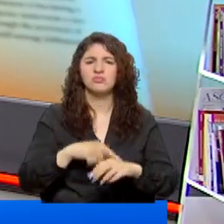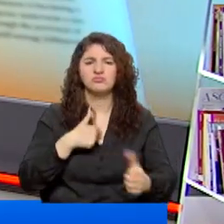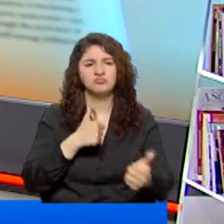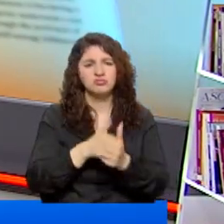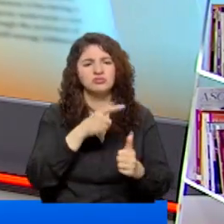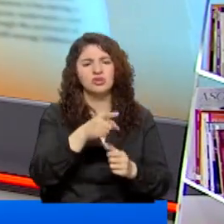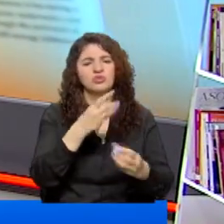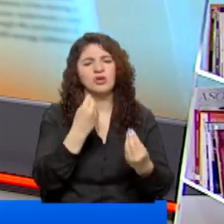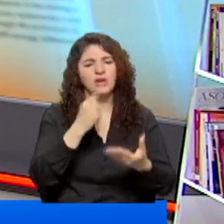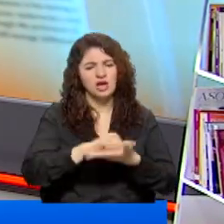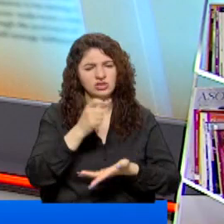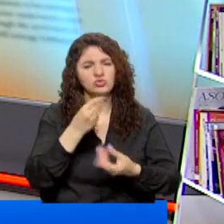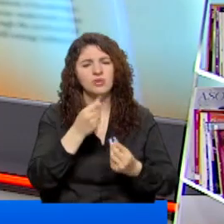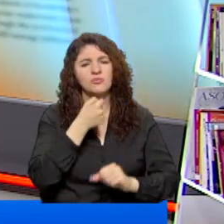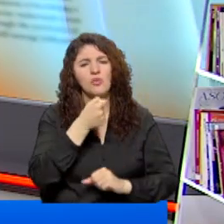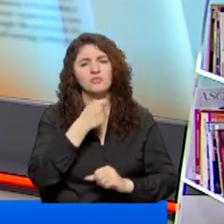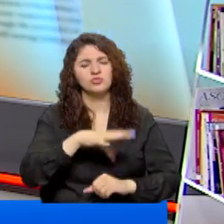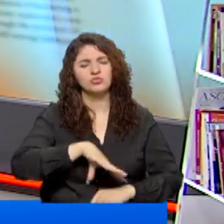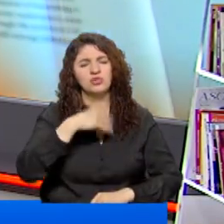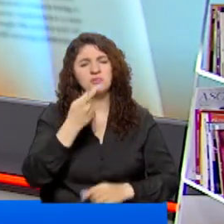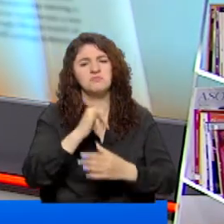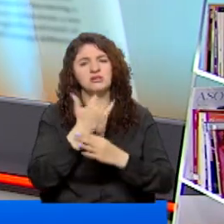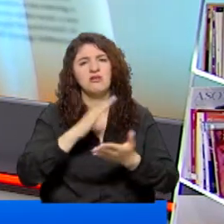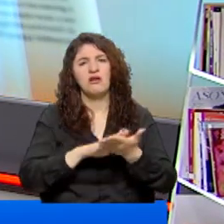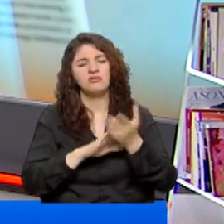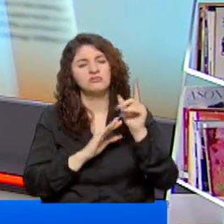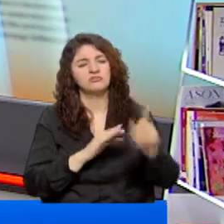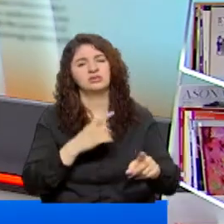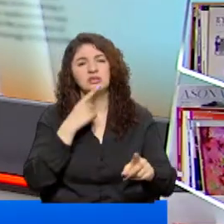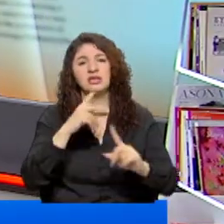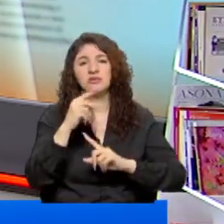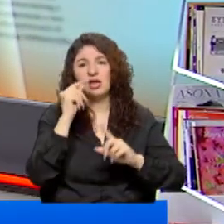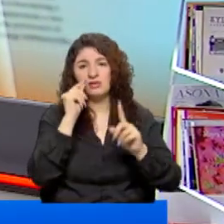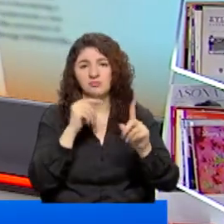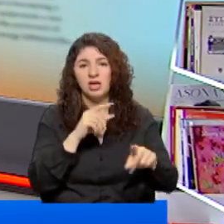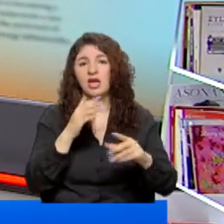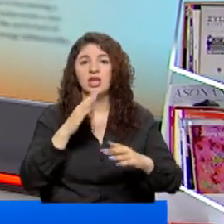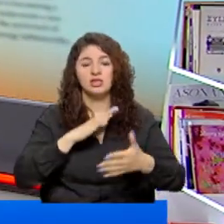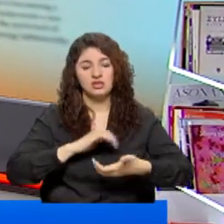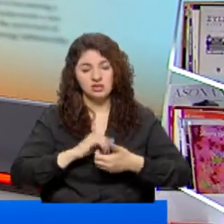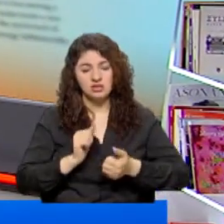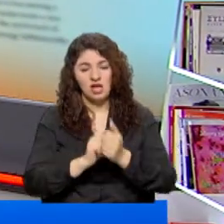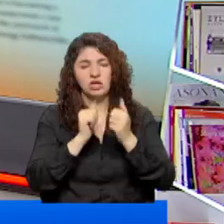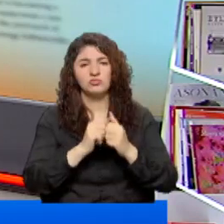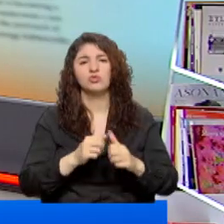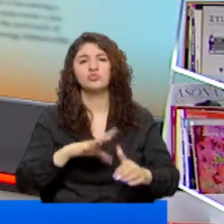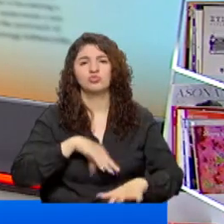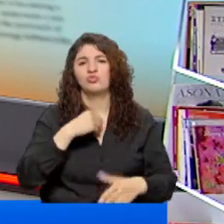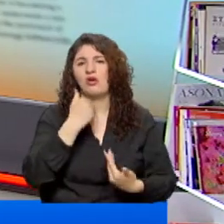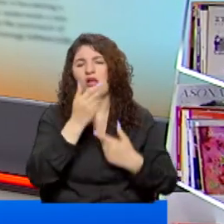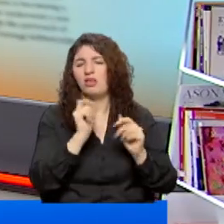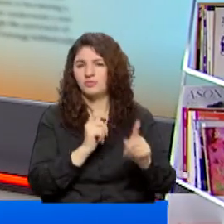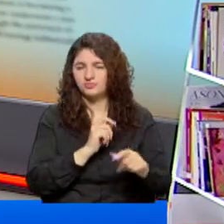Sen çok iyi bir gazeteci çok iyi mavi ruhlu bir meslektaşım dedim İsmail Saymaz a dayanışma duygularını ifade